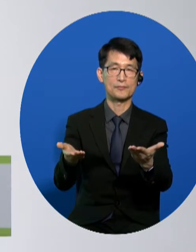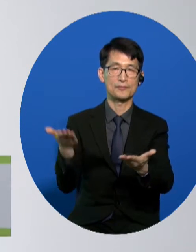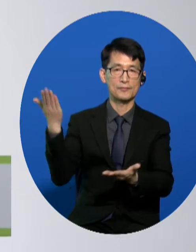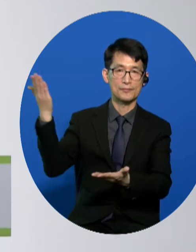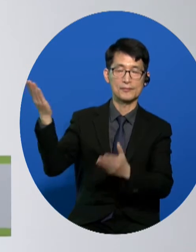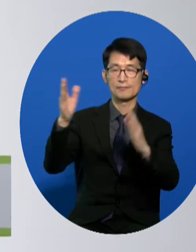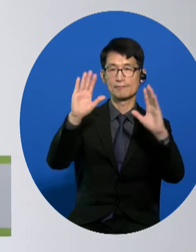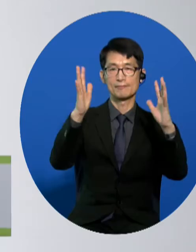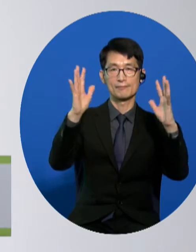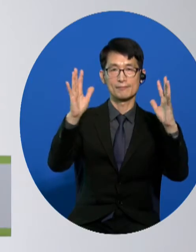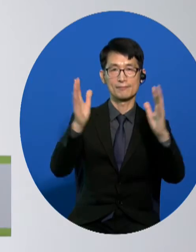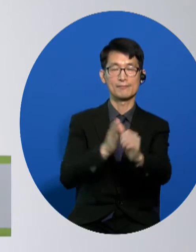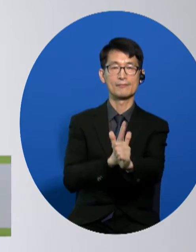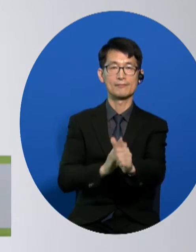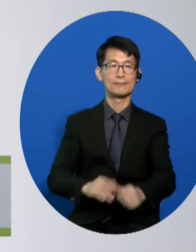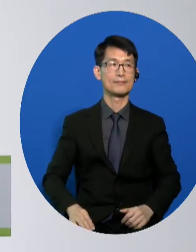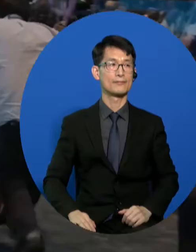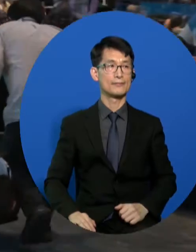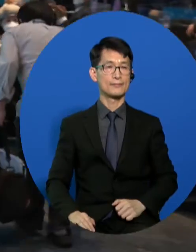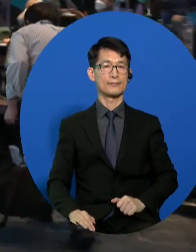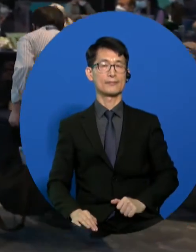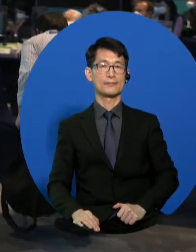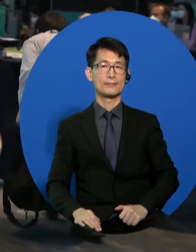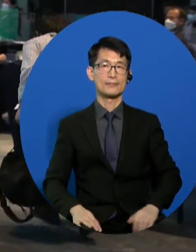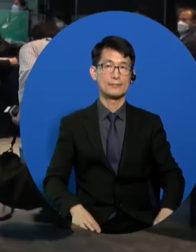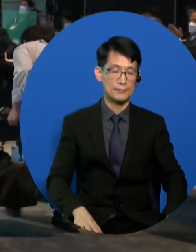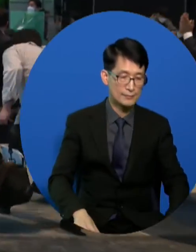크 맞아주시기 바랍니다.